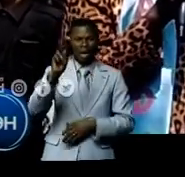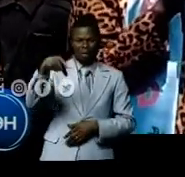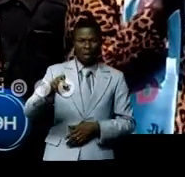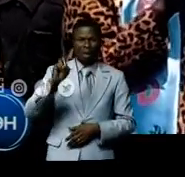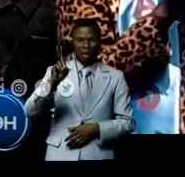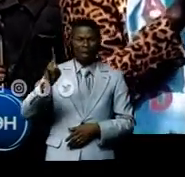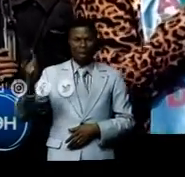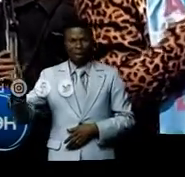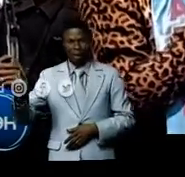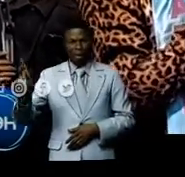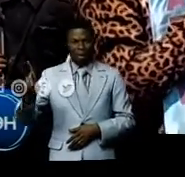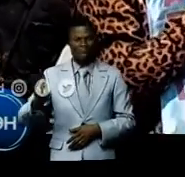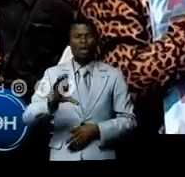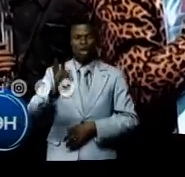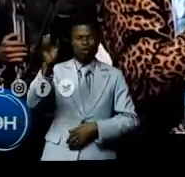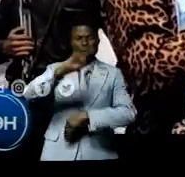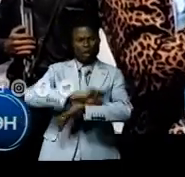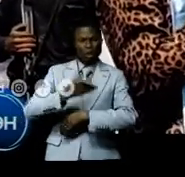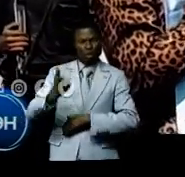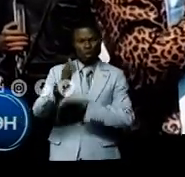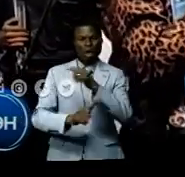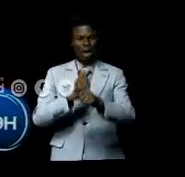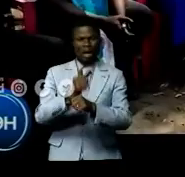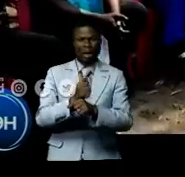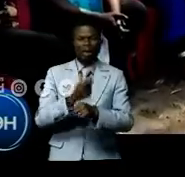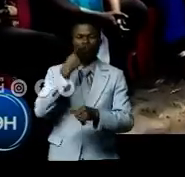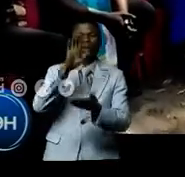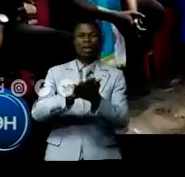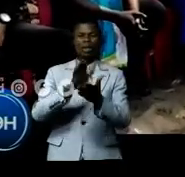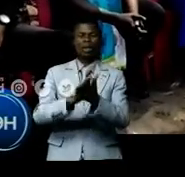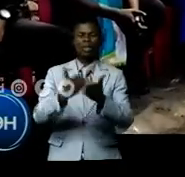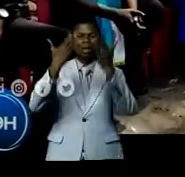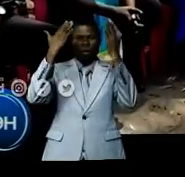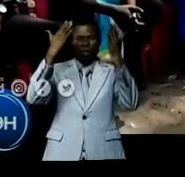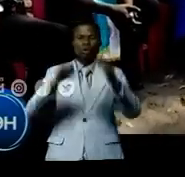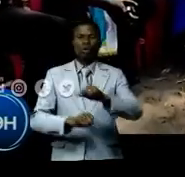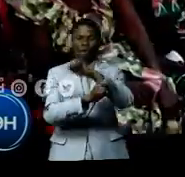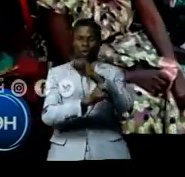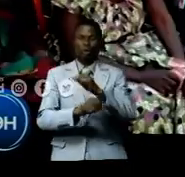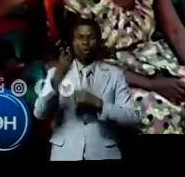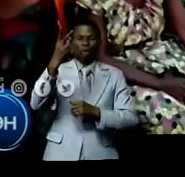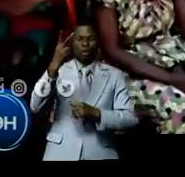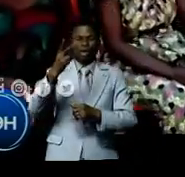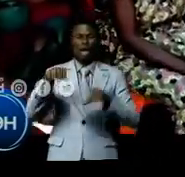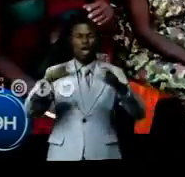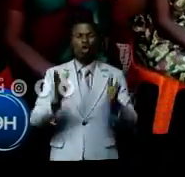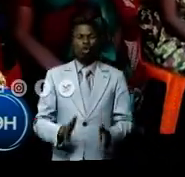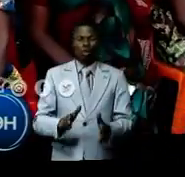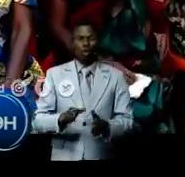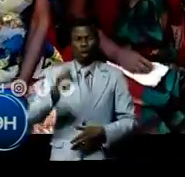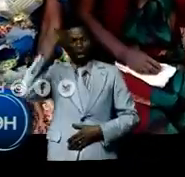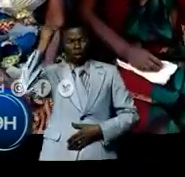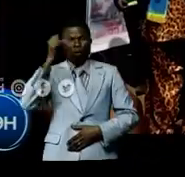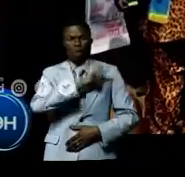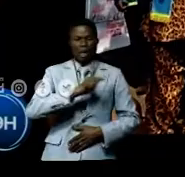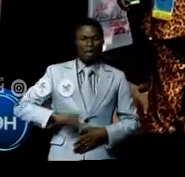a aussi profité de cette occasion pour implorer la grâce divine en faveur des compatriotes de l'Est en proie à l'insécurité